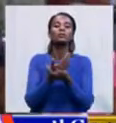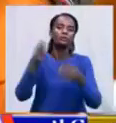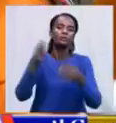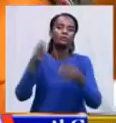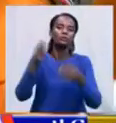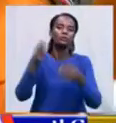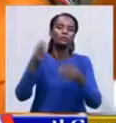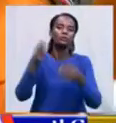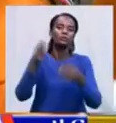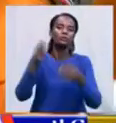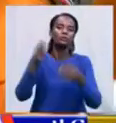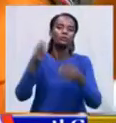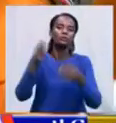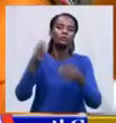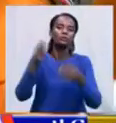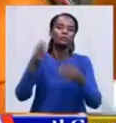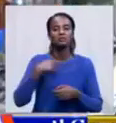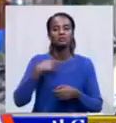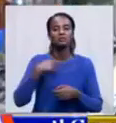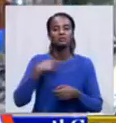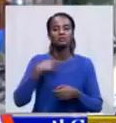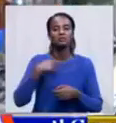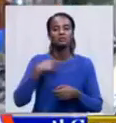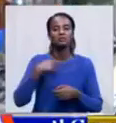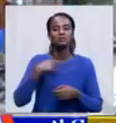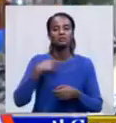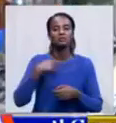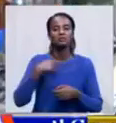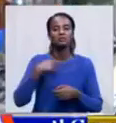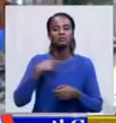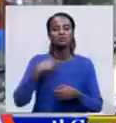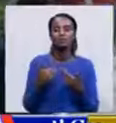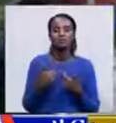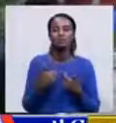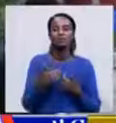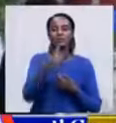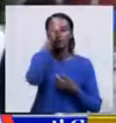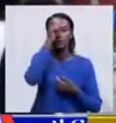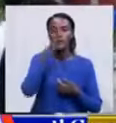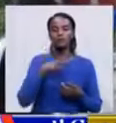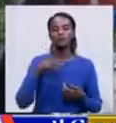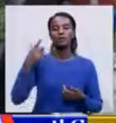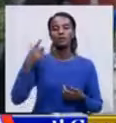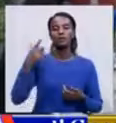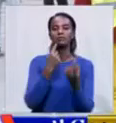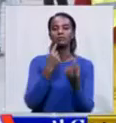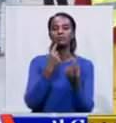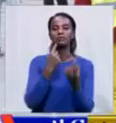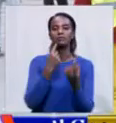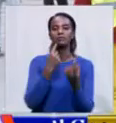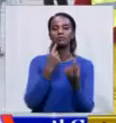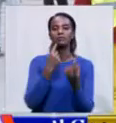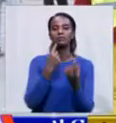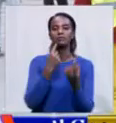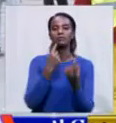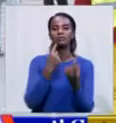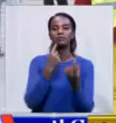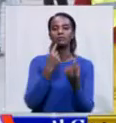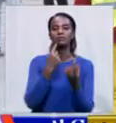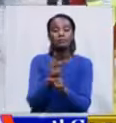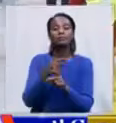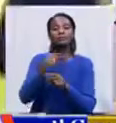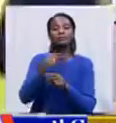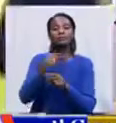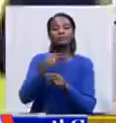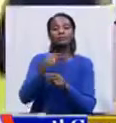ድረስ ያስታጠበን ነው። እኛ እየሰራንም ችለኝነትም አለ ሰዎችም እኛ እየነገርናቸው ርቀታችንም ተጠብቃችሁ ህመናምን